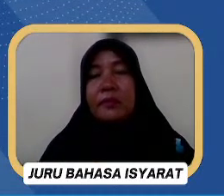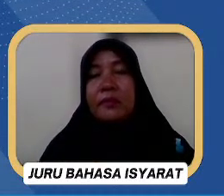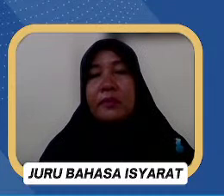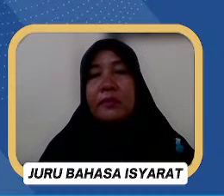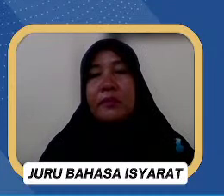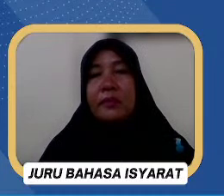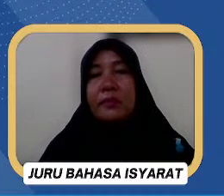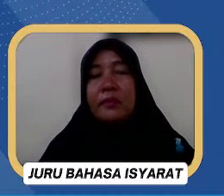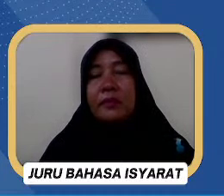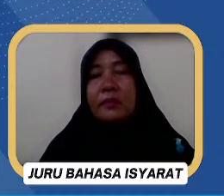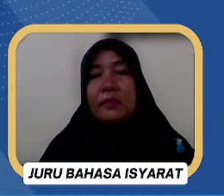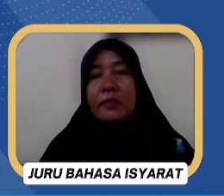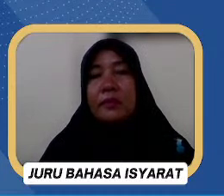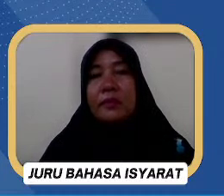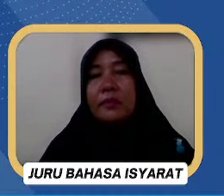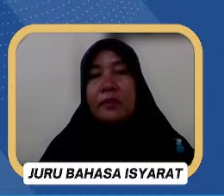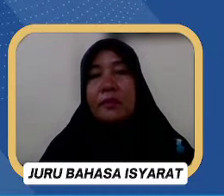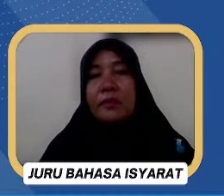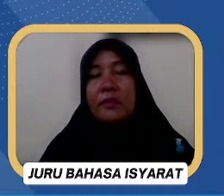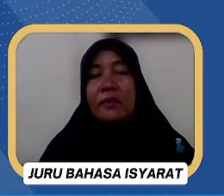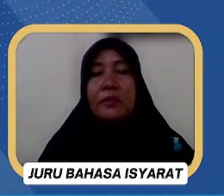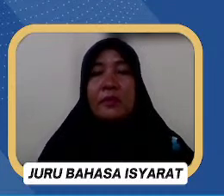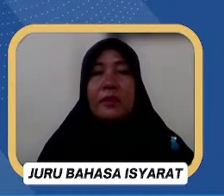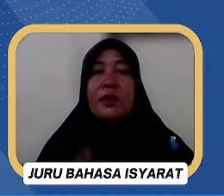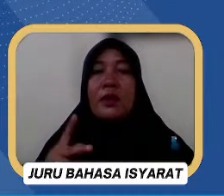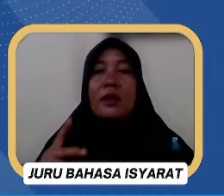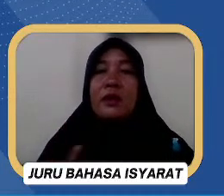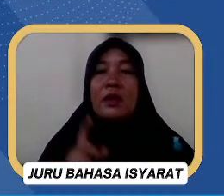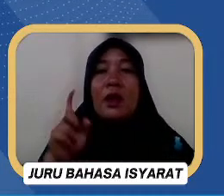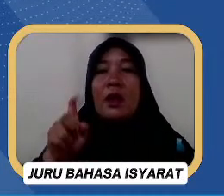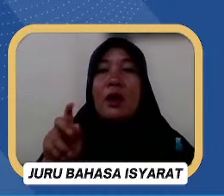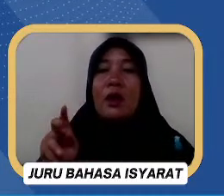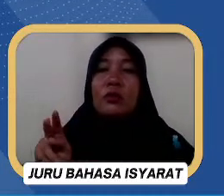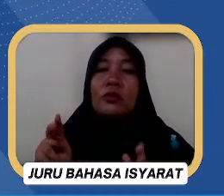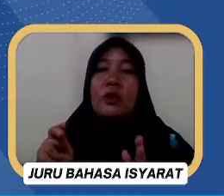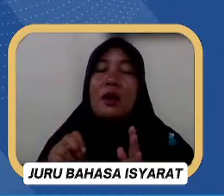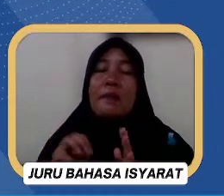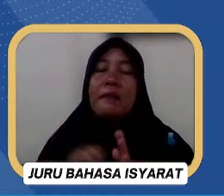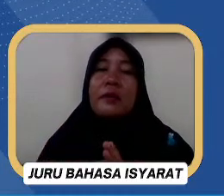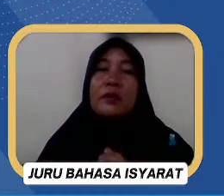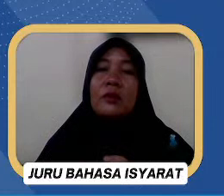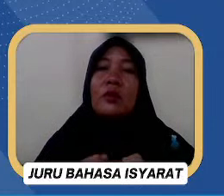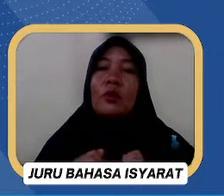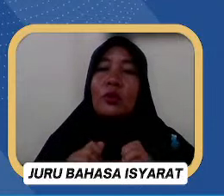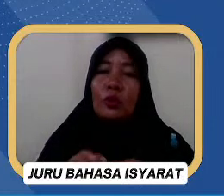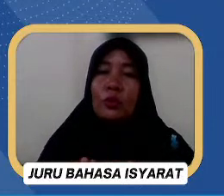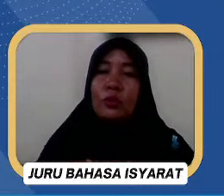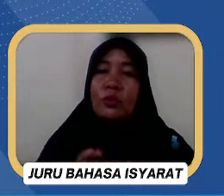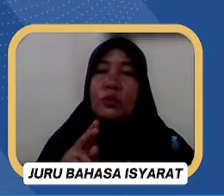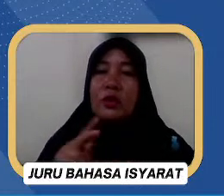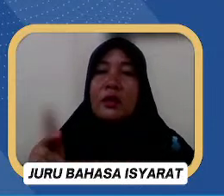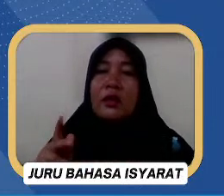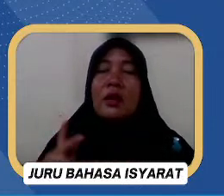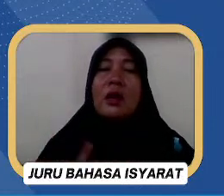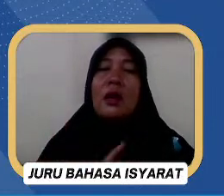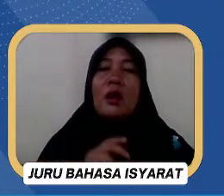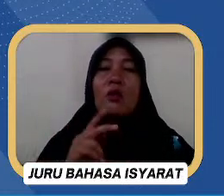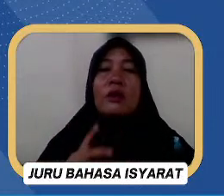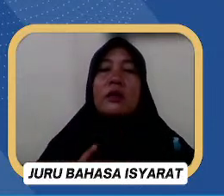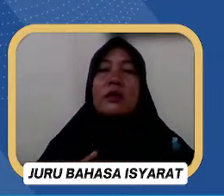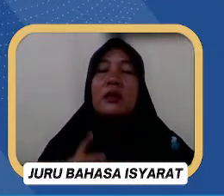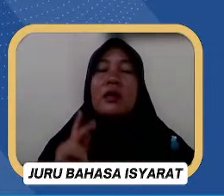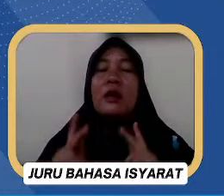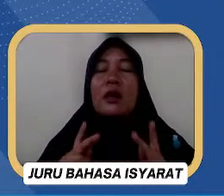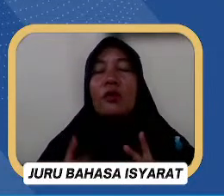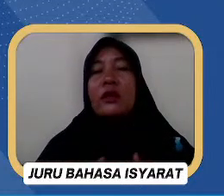terkenal sebagai warga yang ramah, ya kan kemana-mana kita di seluruh Indonesia, pasti senyum warga orang yang tidak mengenal kita